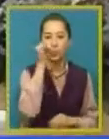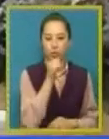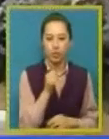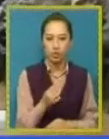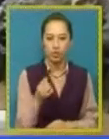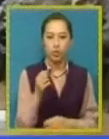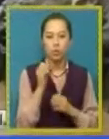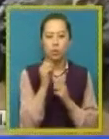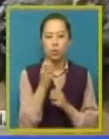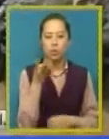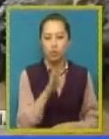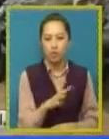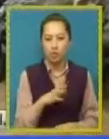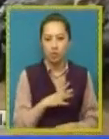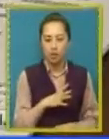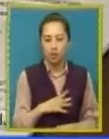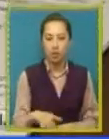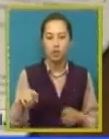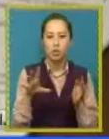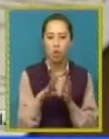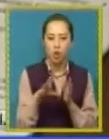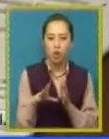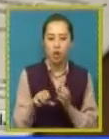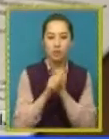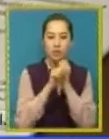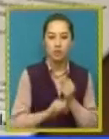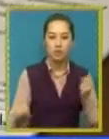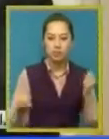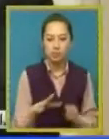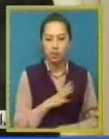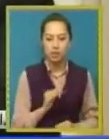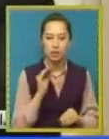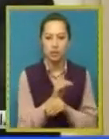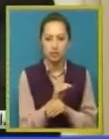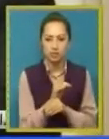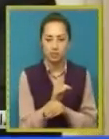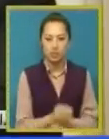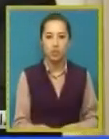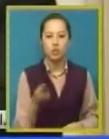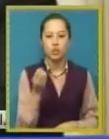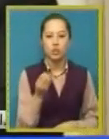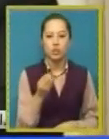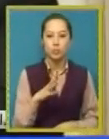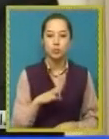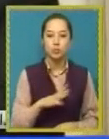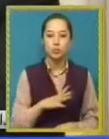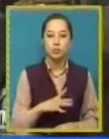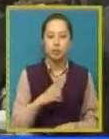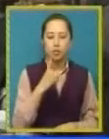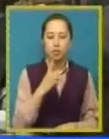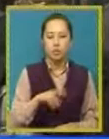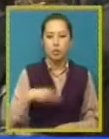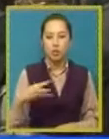мекенге 324 шақырым электр желісі тартылып, электр энергиясымен қамтамасыз етілді. Оған бас аяғы 1